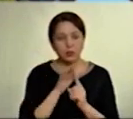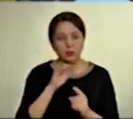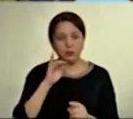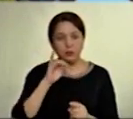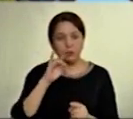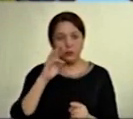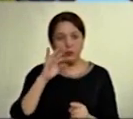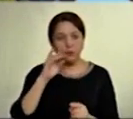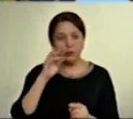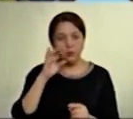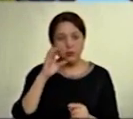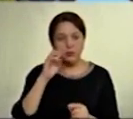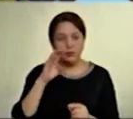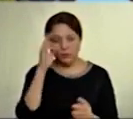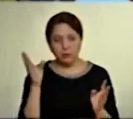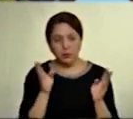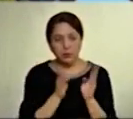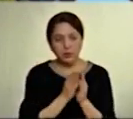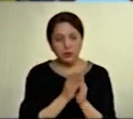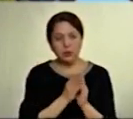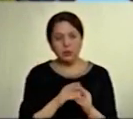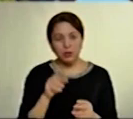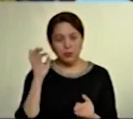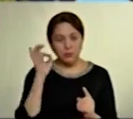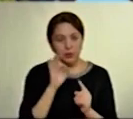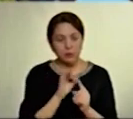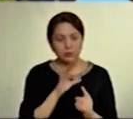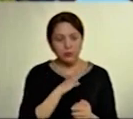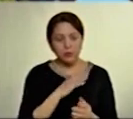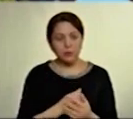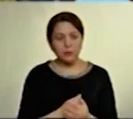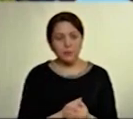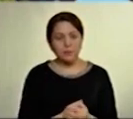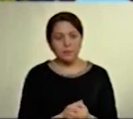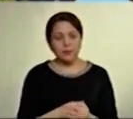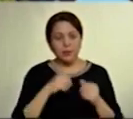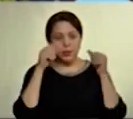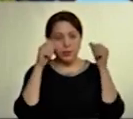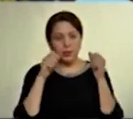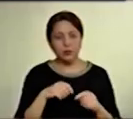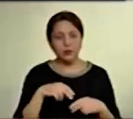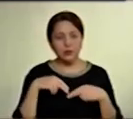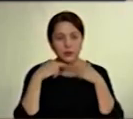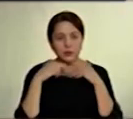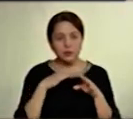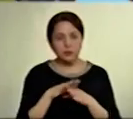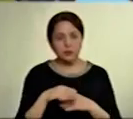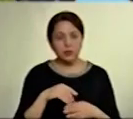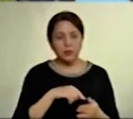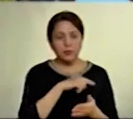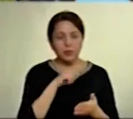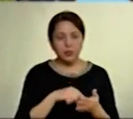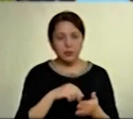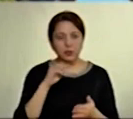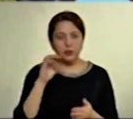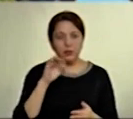bo'lgan demak maqsad sifatida ko'rishimiz mumkin bo'ladi. Ya'ni xaritadan e'tibor bersangiz, markazi Pella shahri